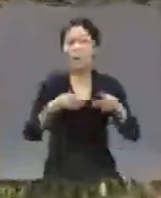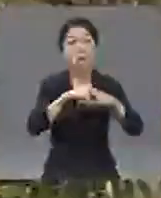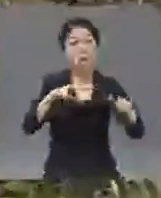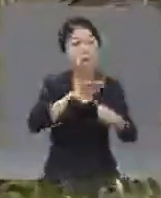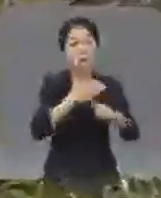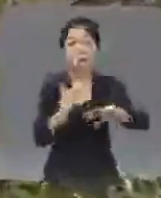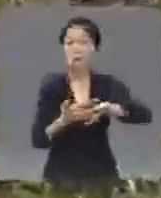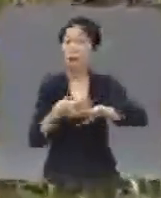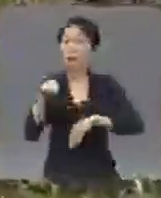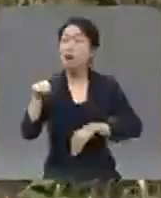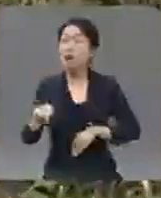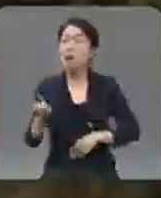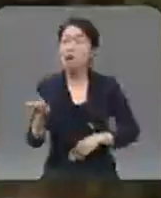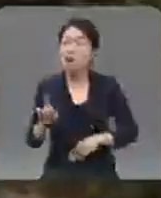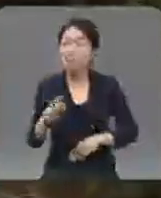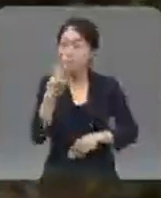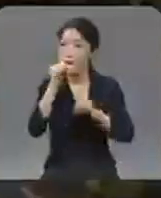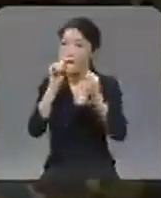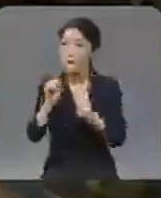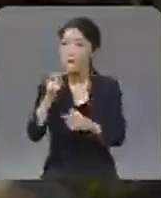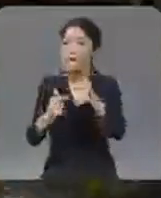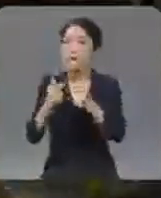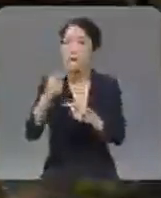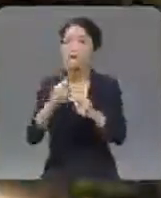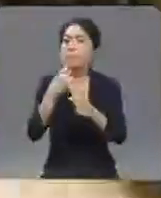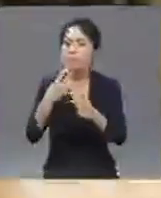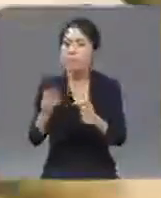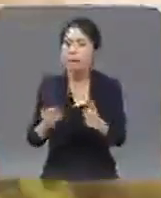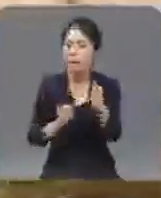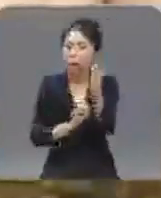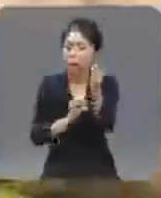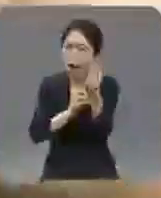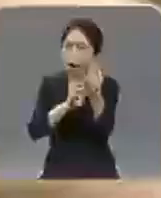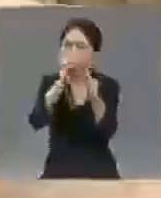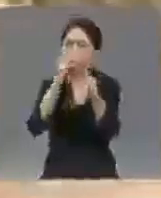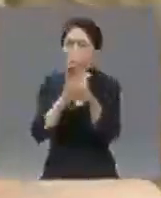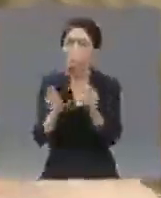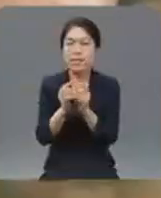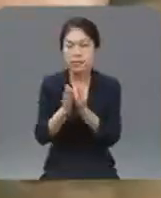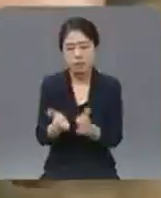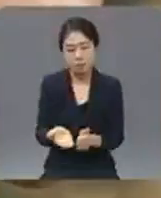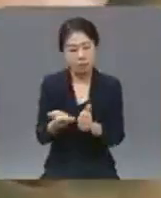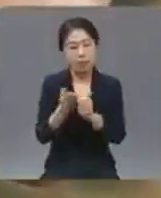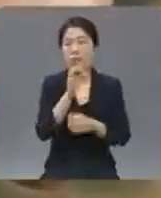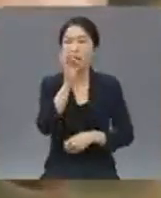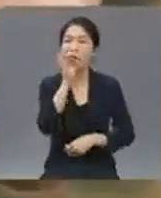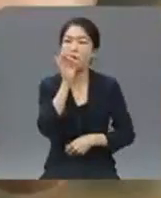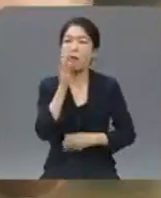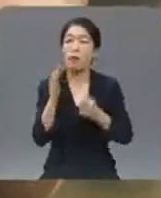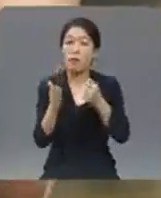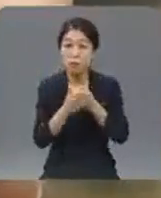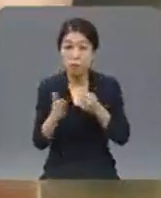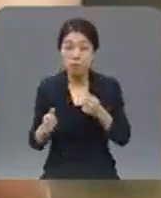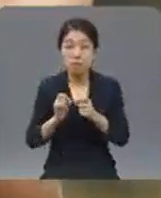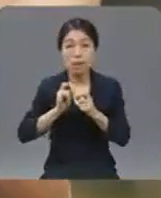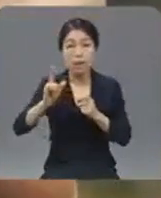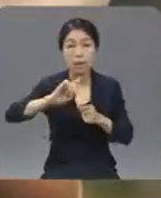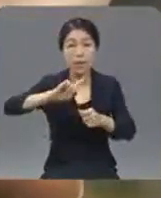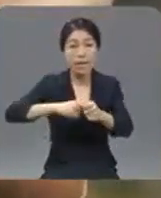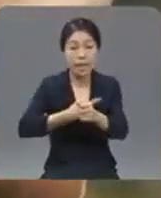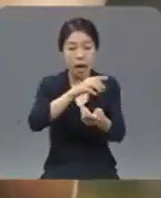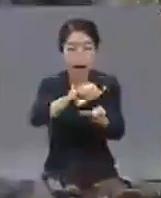버섯과 다르게 송로버섯은 살아있는 나무에서만 자라기 때문에 인공 재배가 어렵습니다이 때문에 대부분